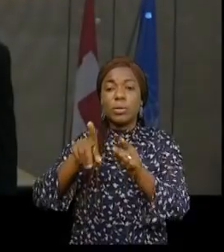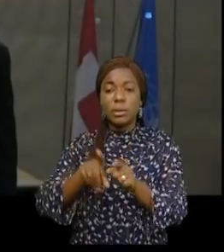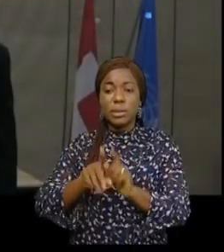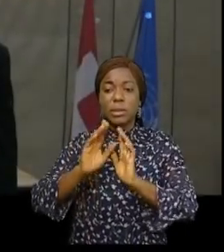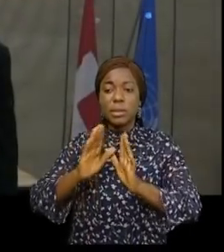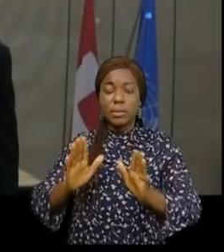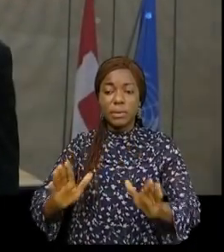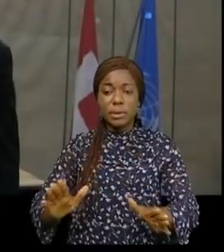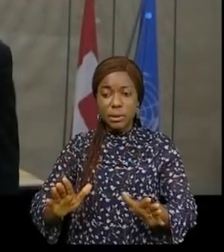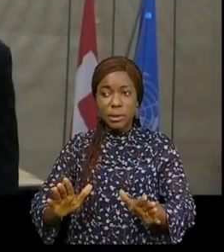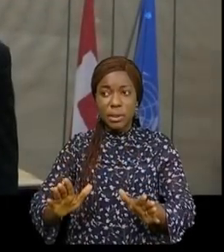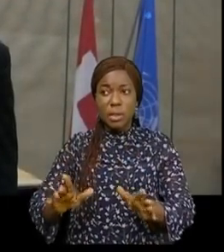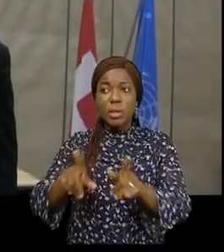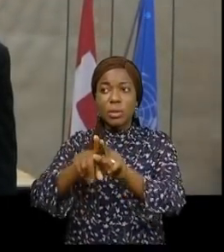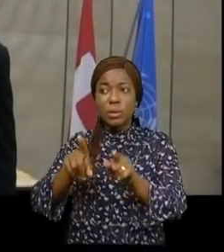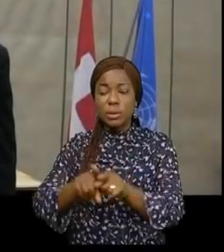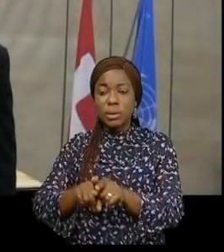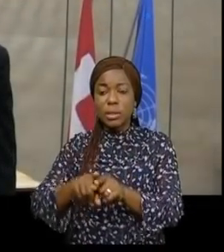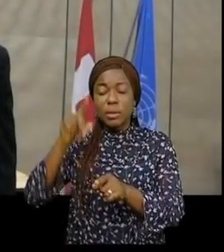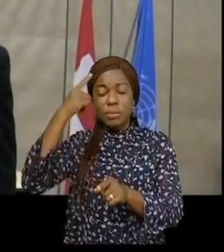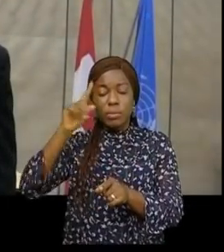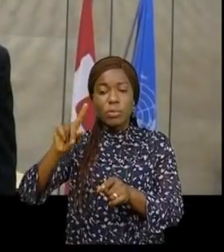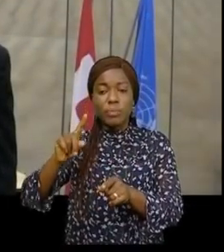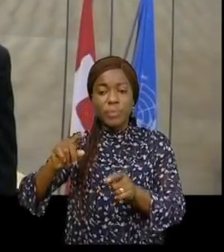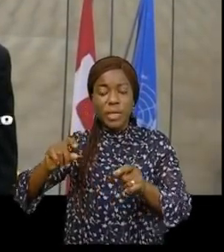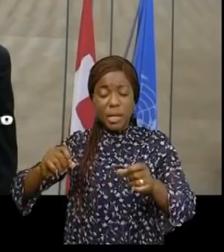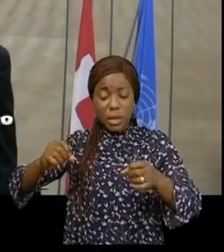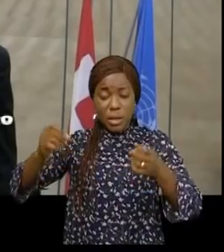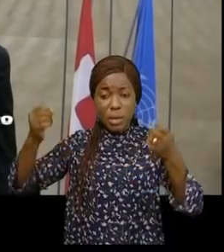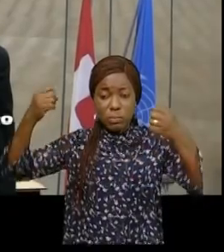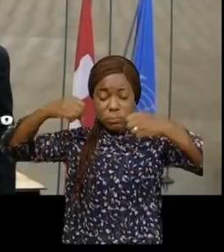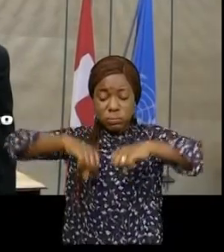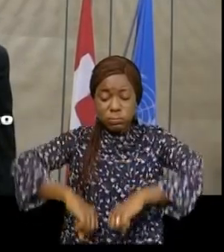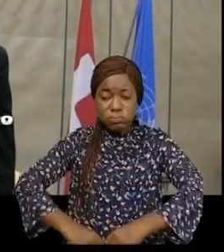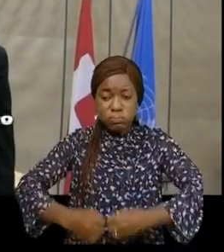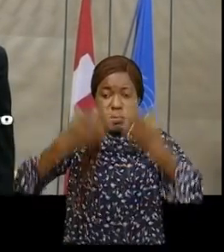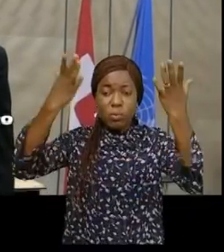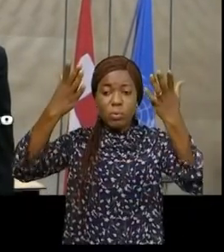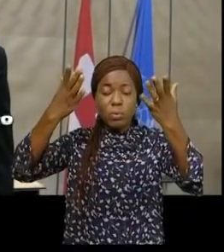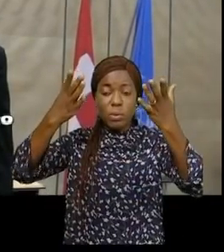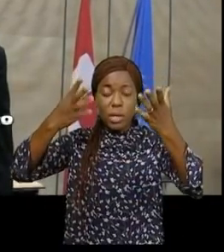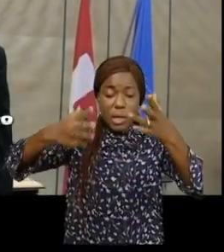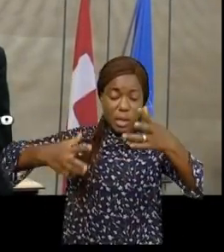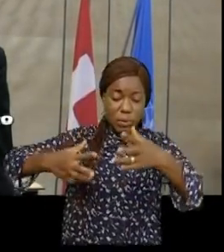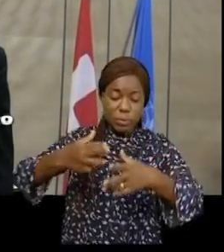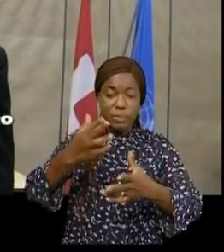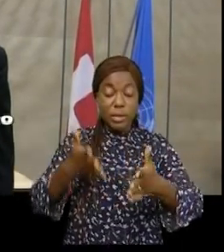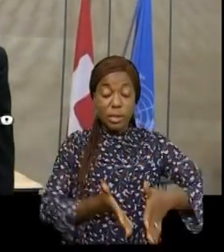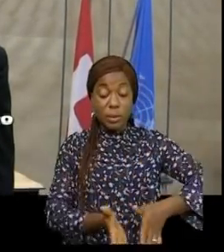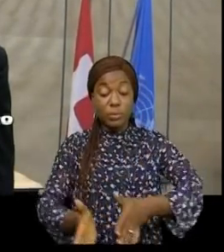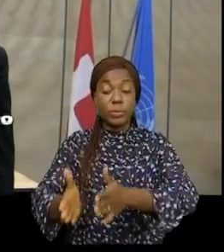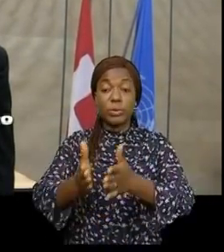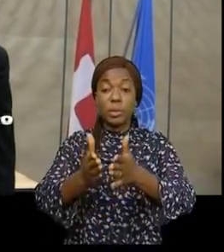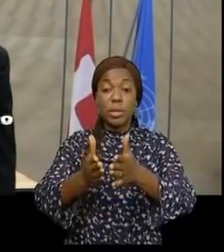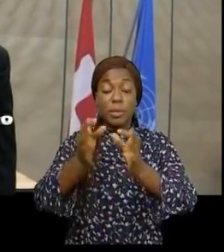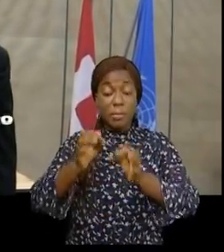l'avion devait être réduite de moitié parce que l'éruption avait coupé la piste de décollage et d'atterrissage en deux. Et donc pour être certain d'atteindre